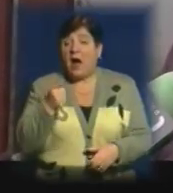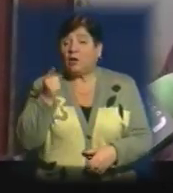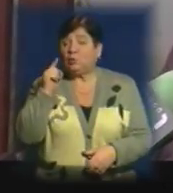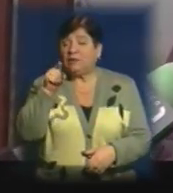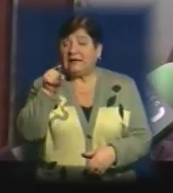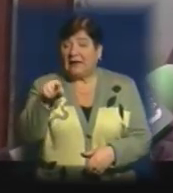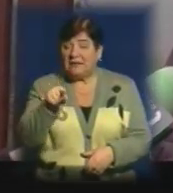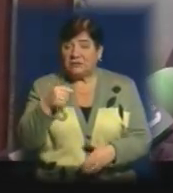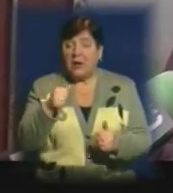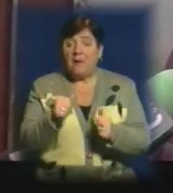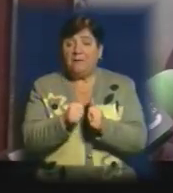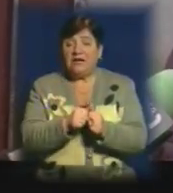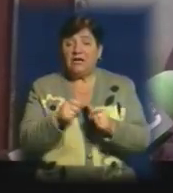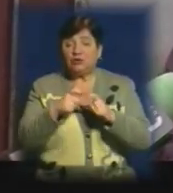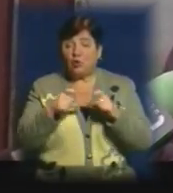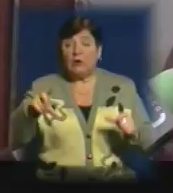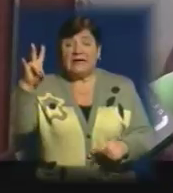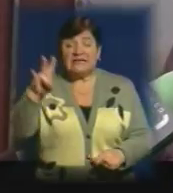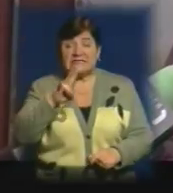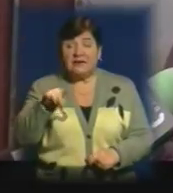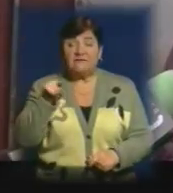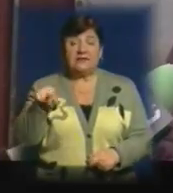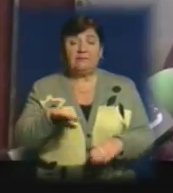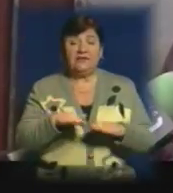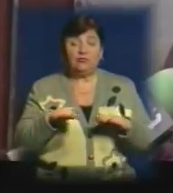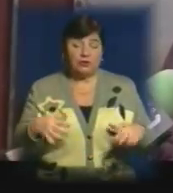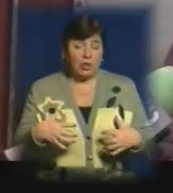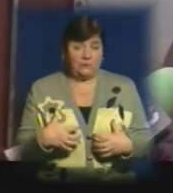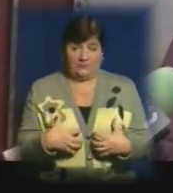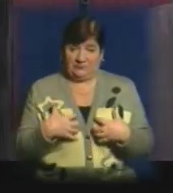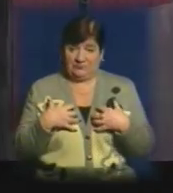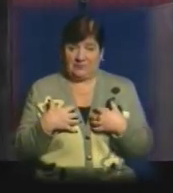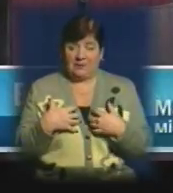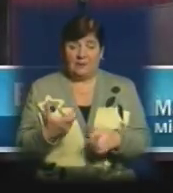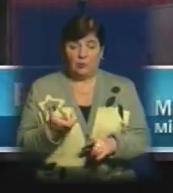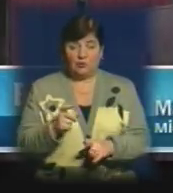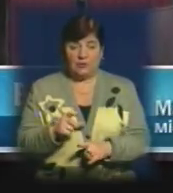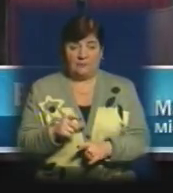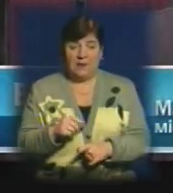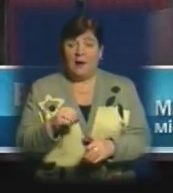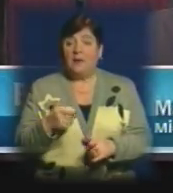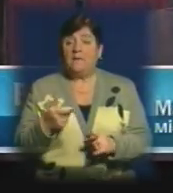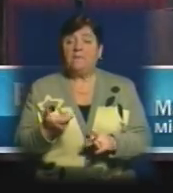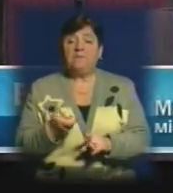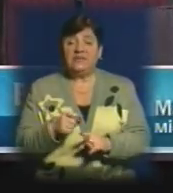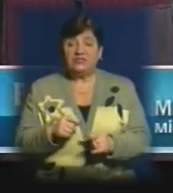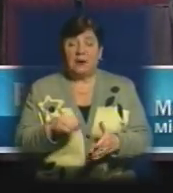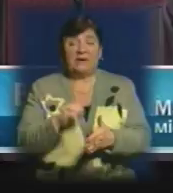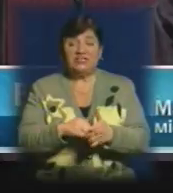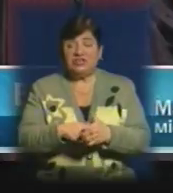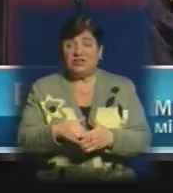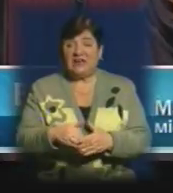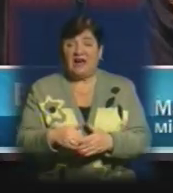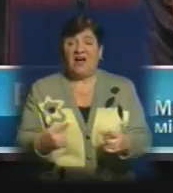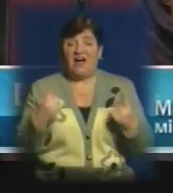коло школи, коло церкви, то там діточки, то дуже. Найбільша причина у нас фури. У